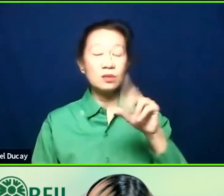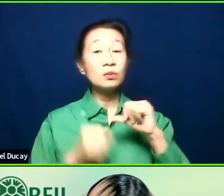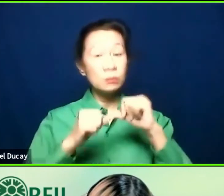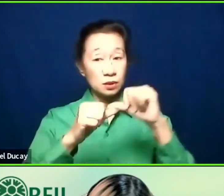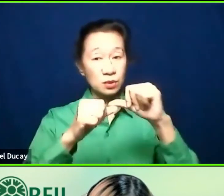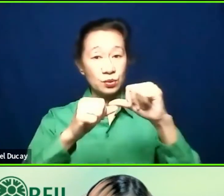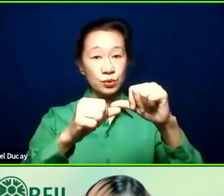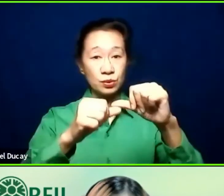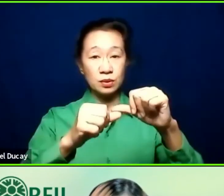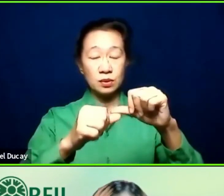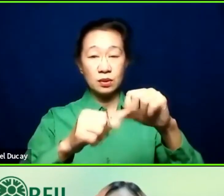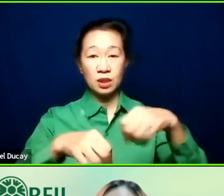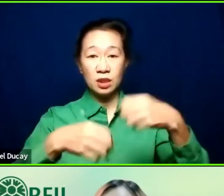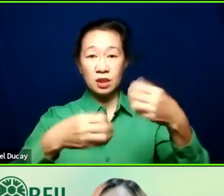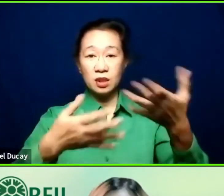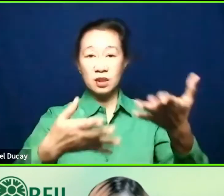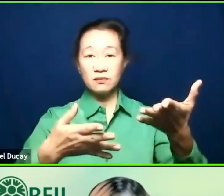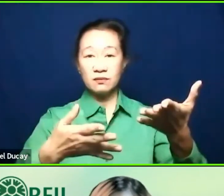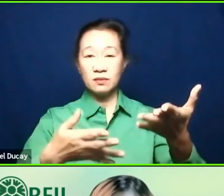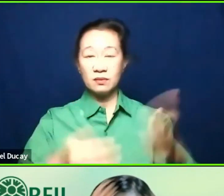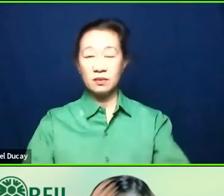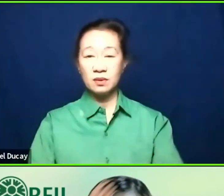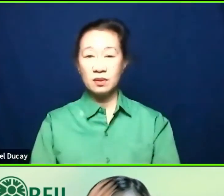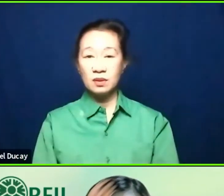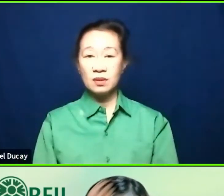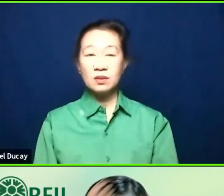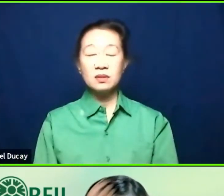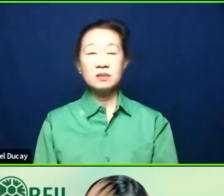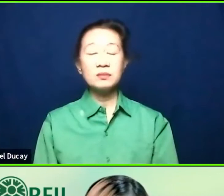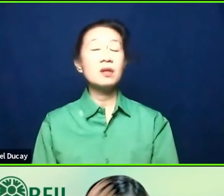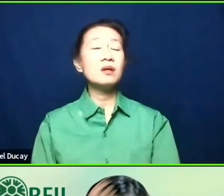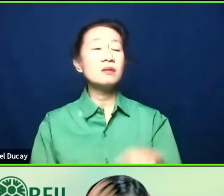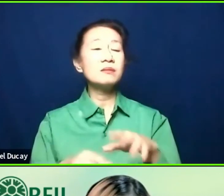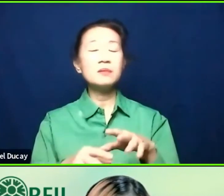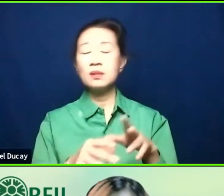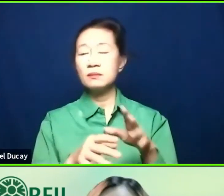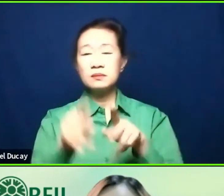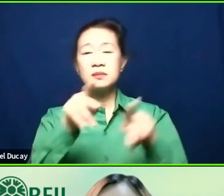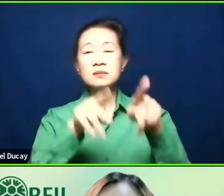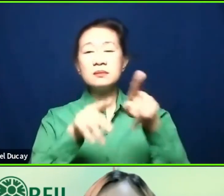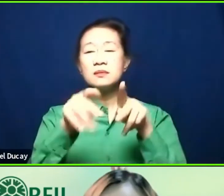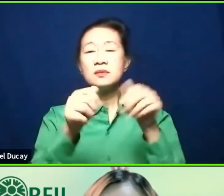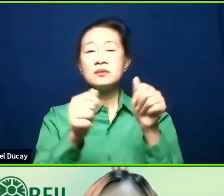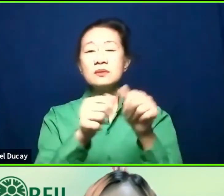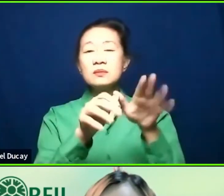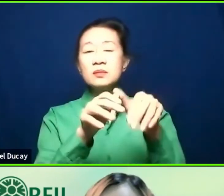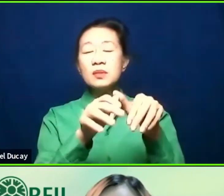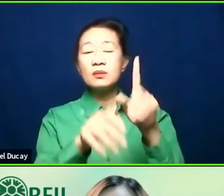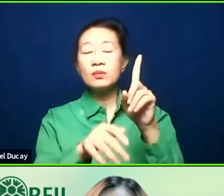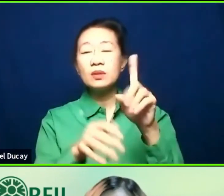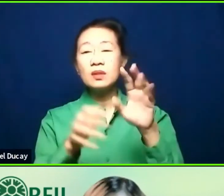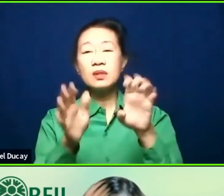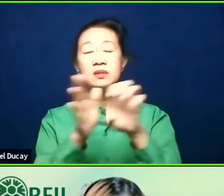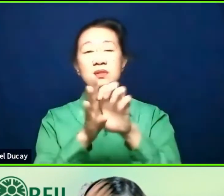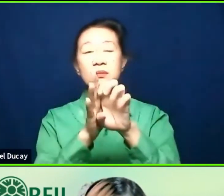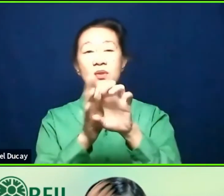na nagbibigay sa kanilang mga constituents, no, na may kapansanan. Isa sa mga